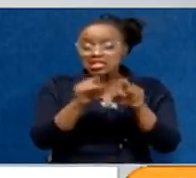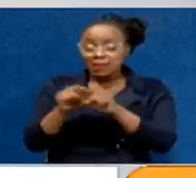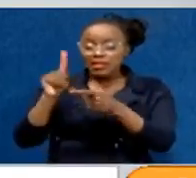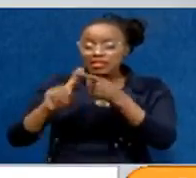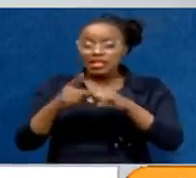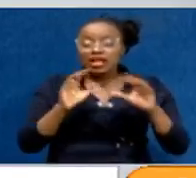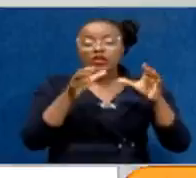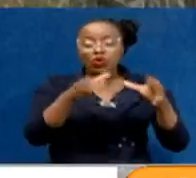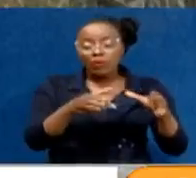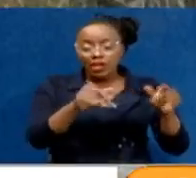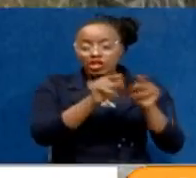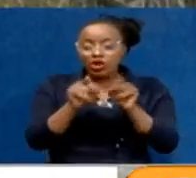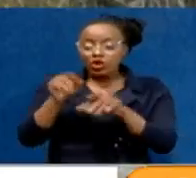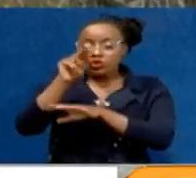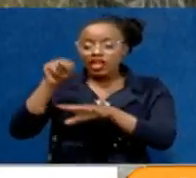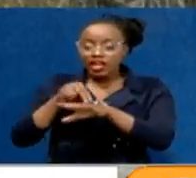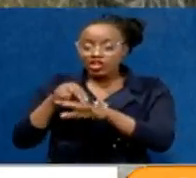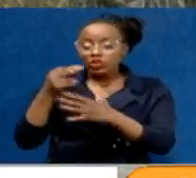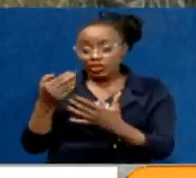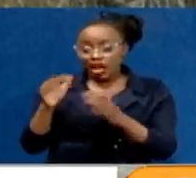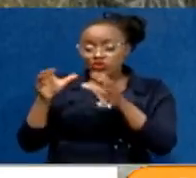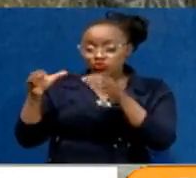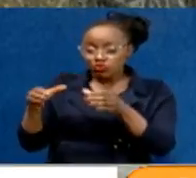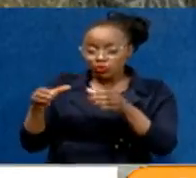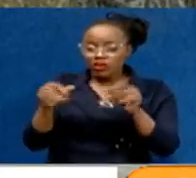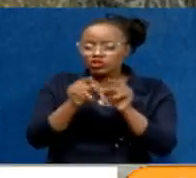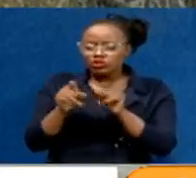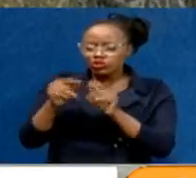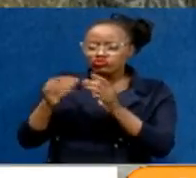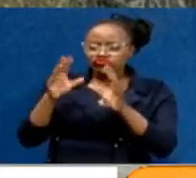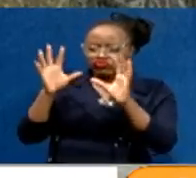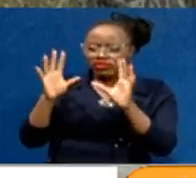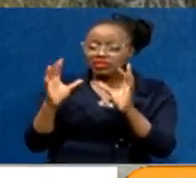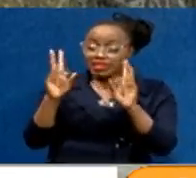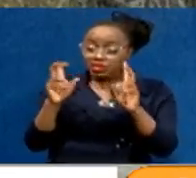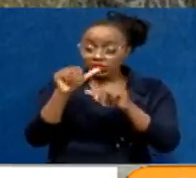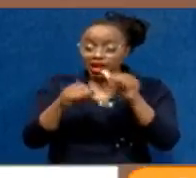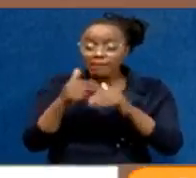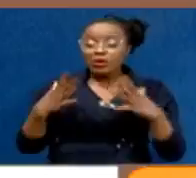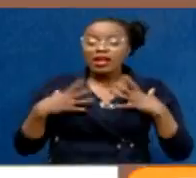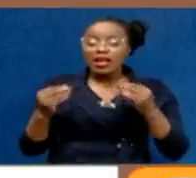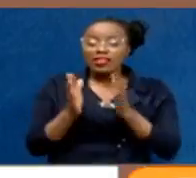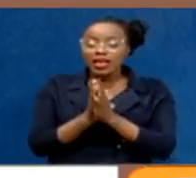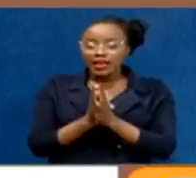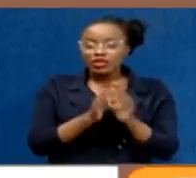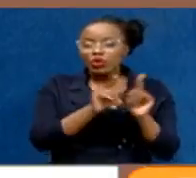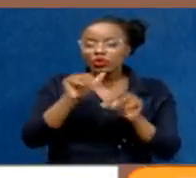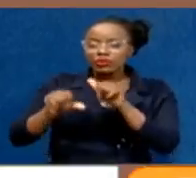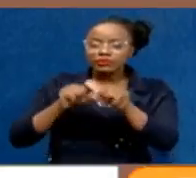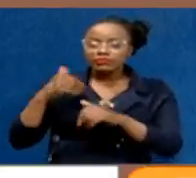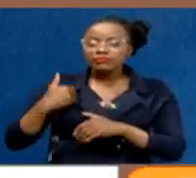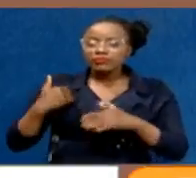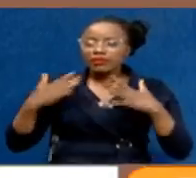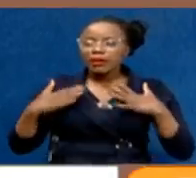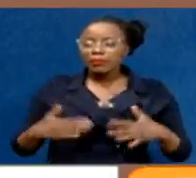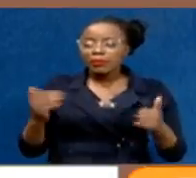kampuni ya Standard na ile ya Nation akifahamika kwa ustadi wake wa masuala ya sayansi na afya. Upasuaji wa mwili wa